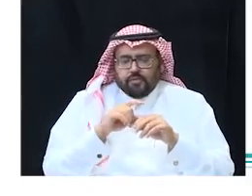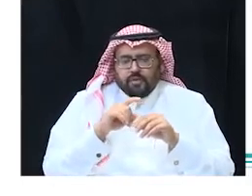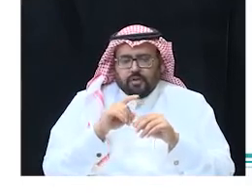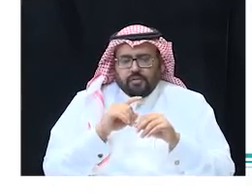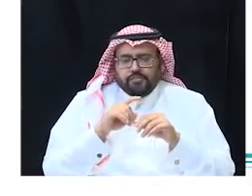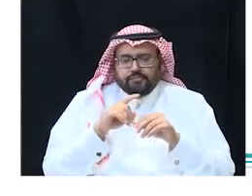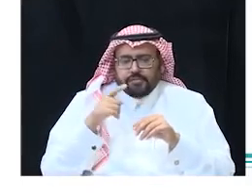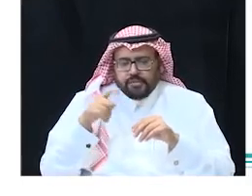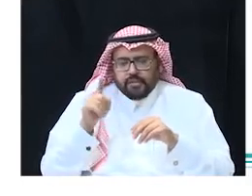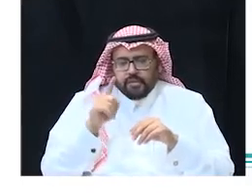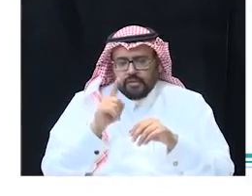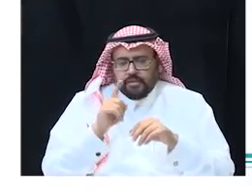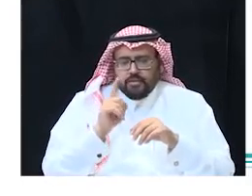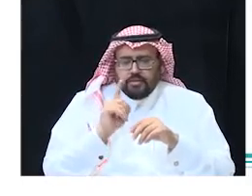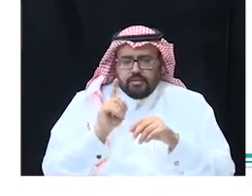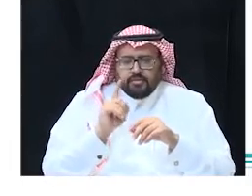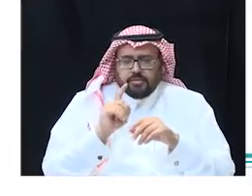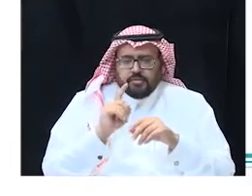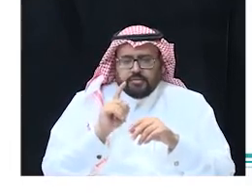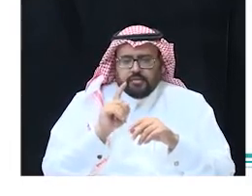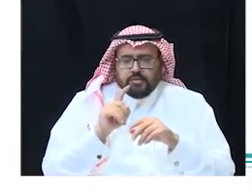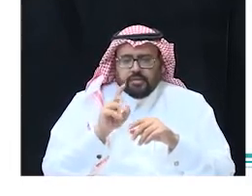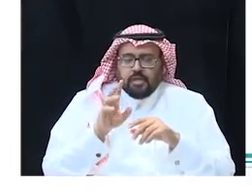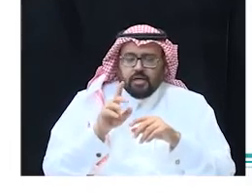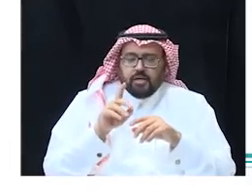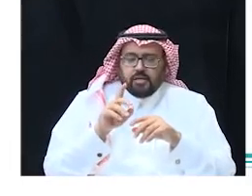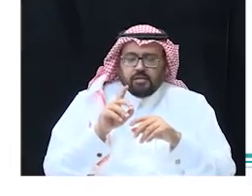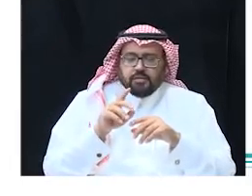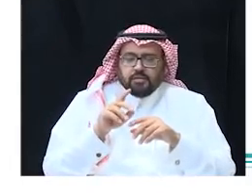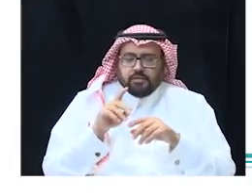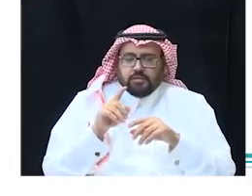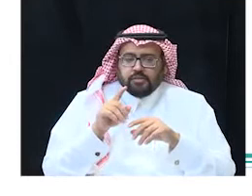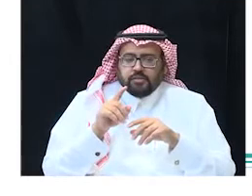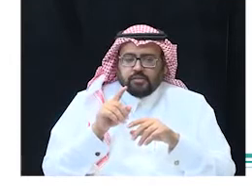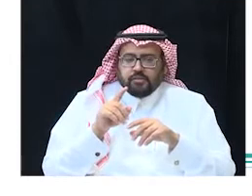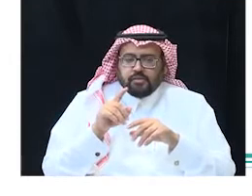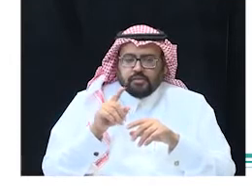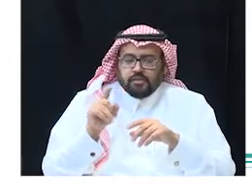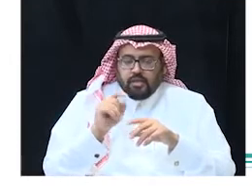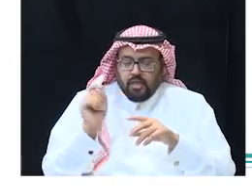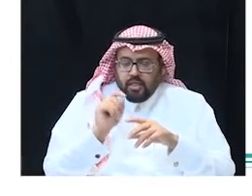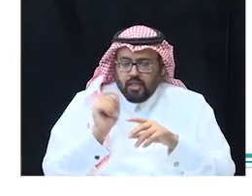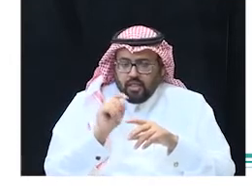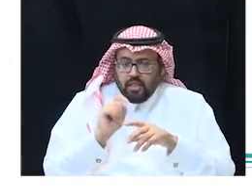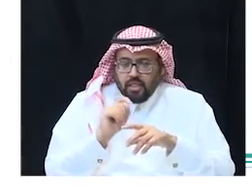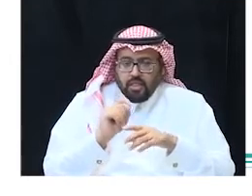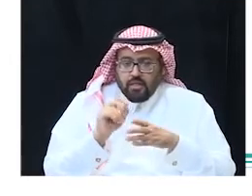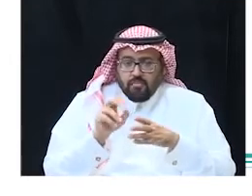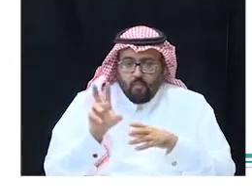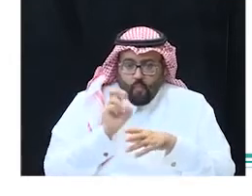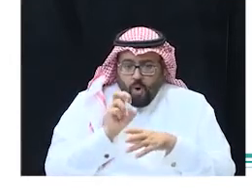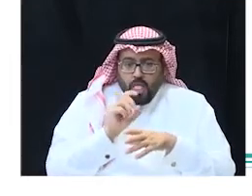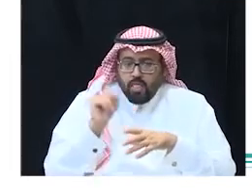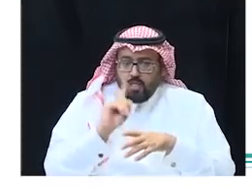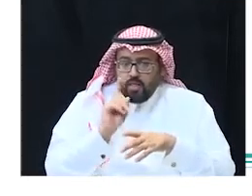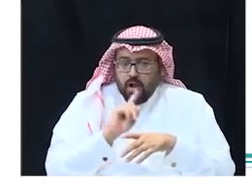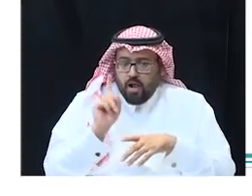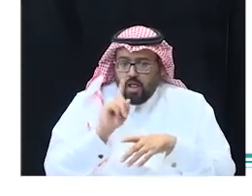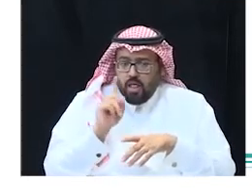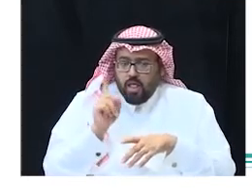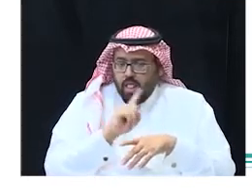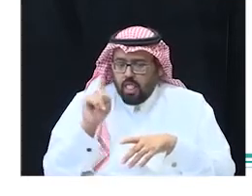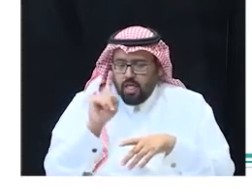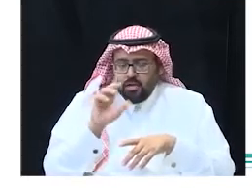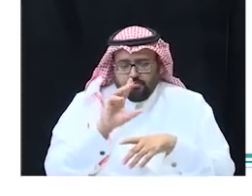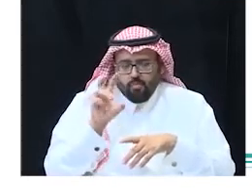الجسم الذي يجذبه المغناطيس وعلامة صح أيضا على الجسم الذي لا يجذبه المغناطيس في هذه المربعات بهذا الشكل. طيب قلم التلوين الشمعي